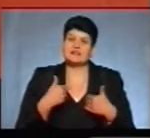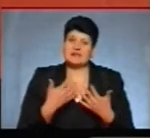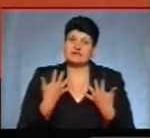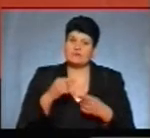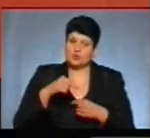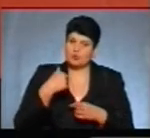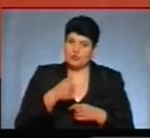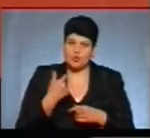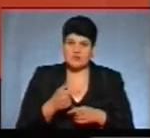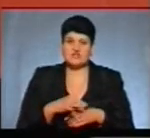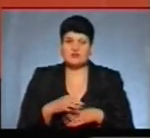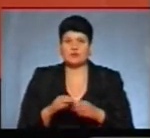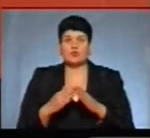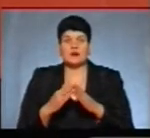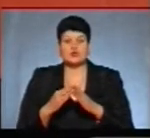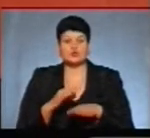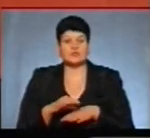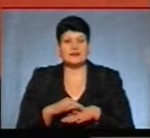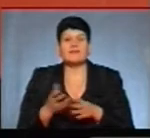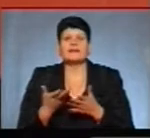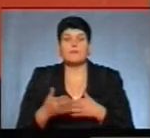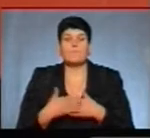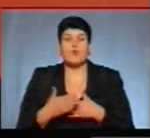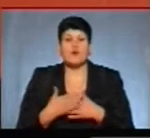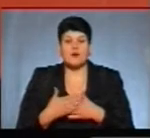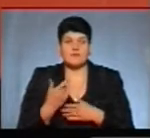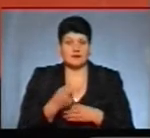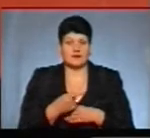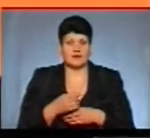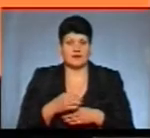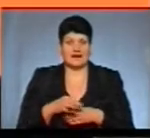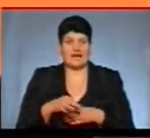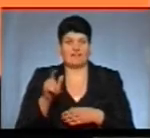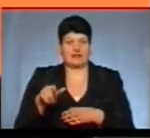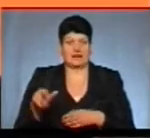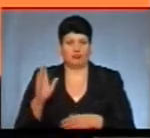цьогоріч жертви домашнього насильства і яке покарання для їх кривдників буде.